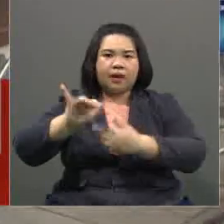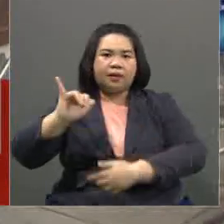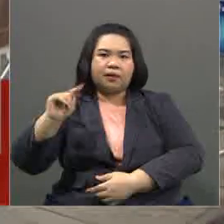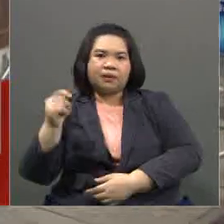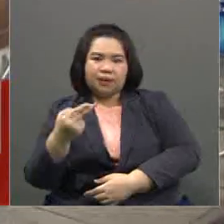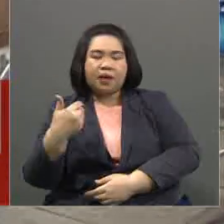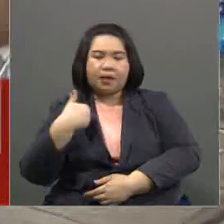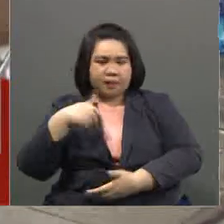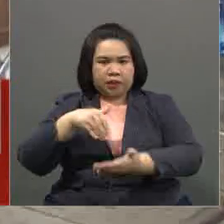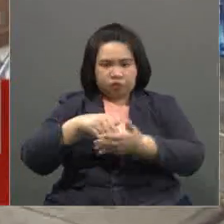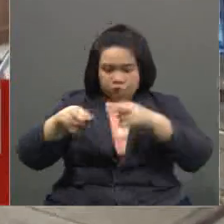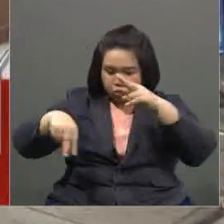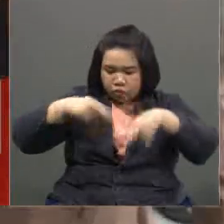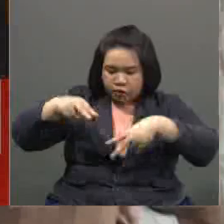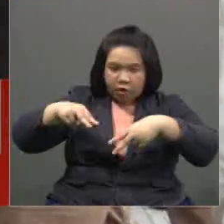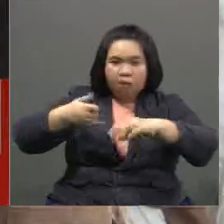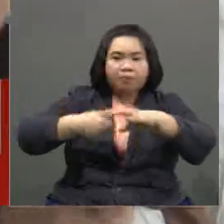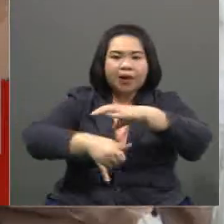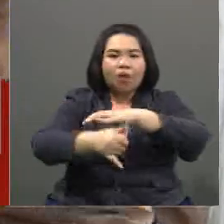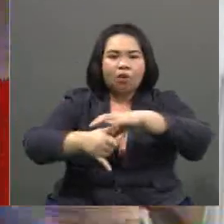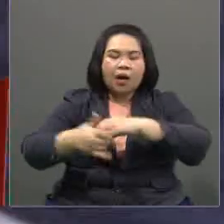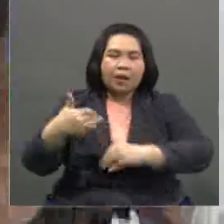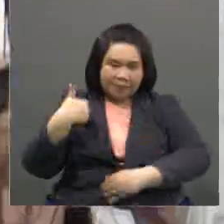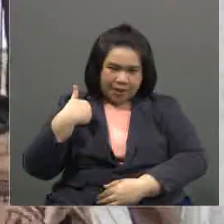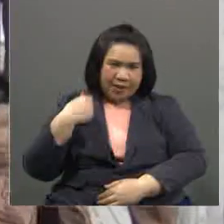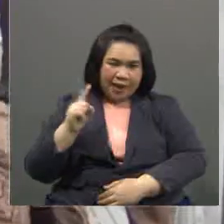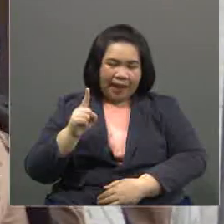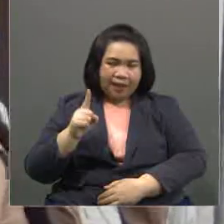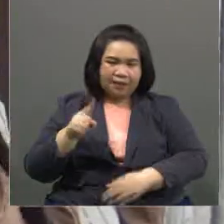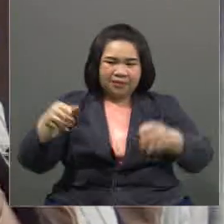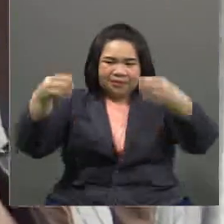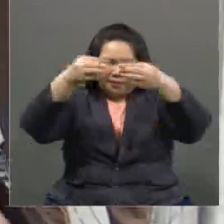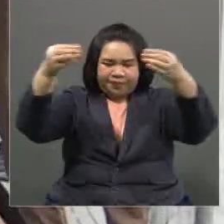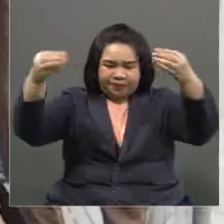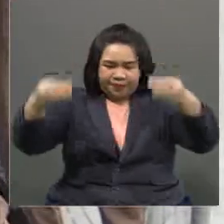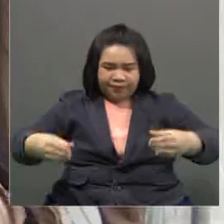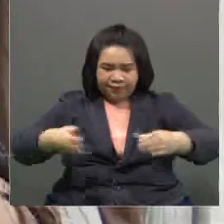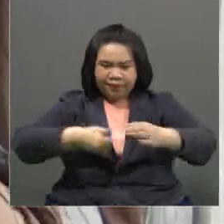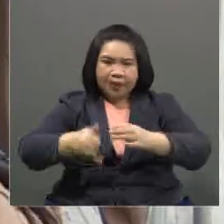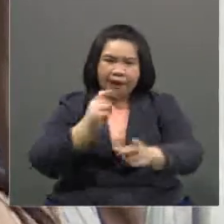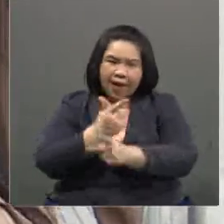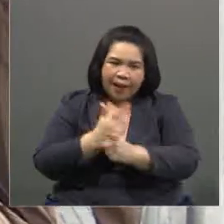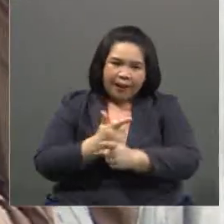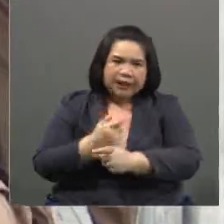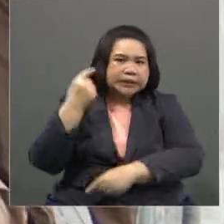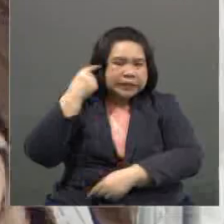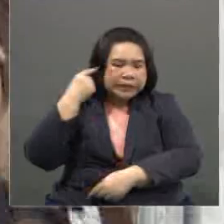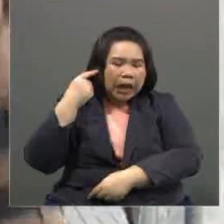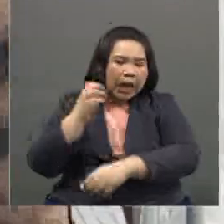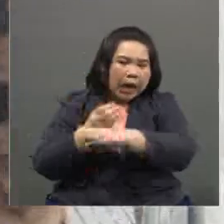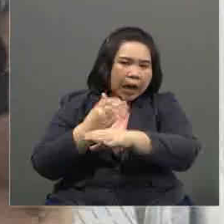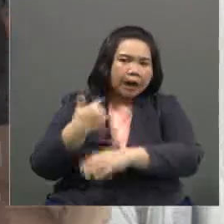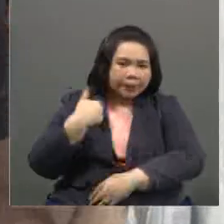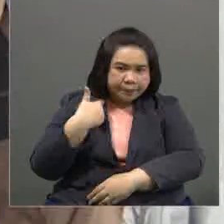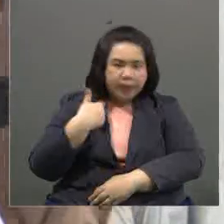ตั้งจุดคัดกรองบุคคลที่จะเข้าพื้นที่ครับมีการติดตั้งเครื่องตรวจจับวัตถุวัตถุโลหะไว้ที่ประตูทางเข้าพร้อมกับ